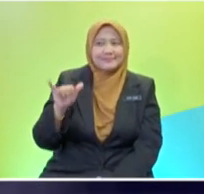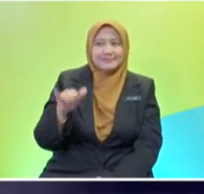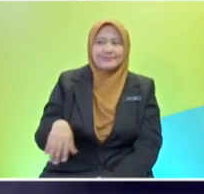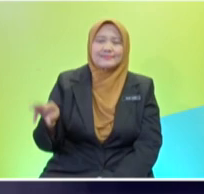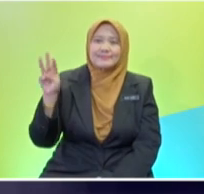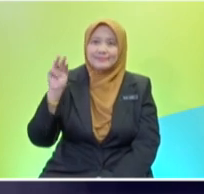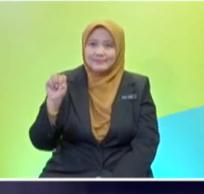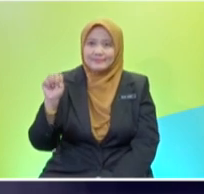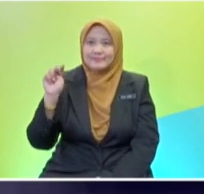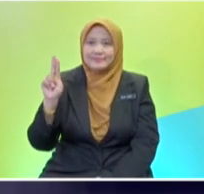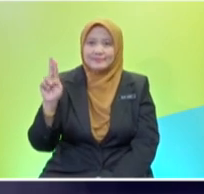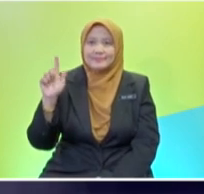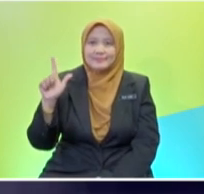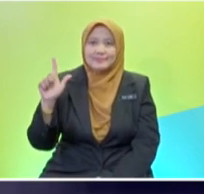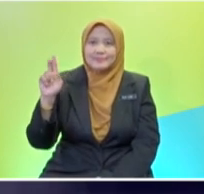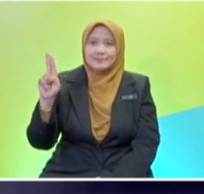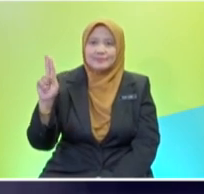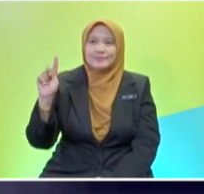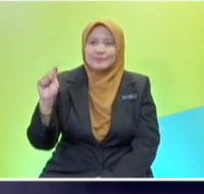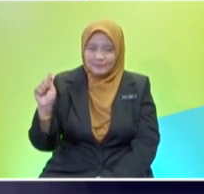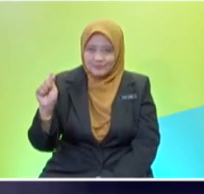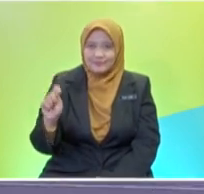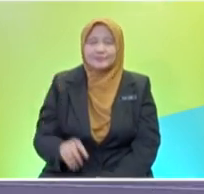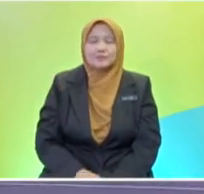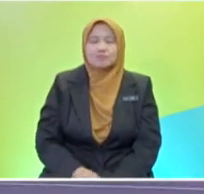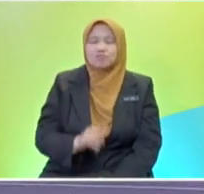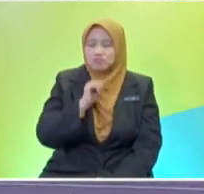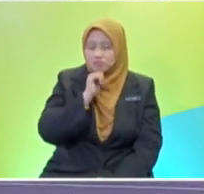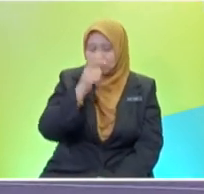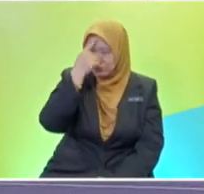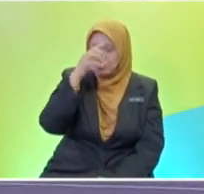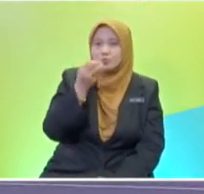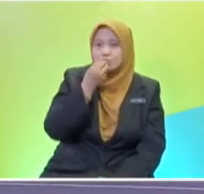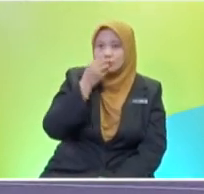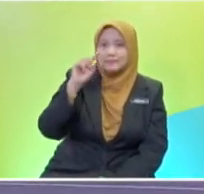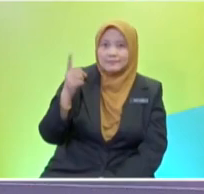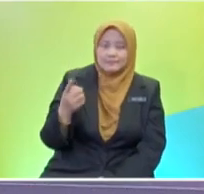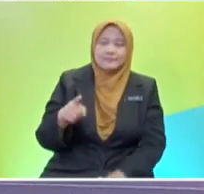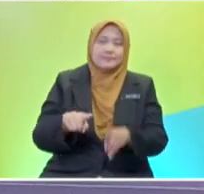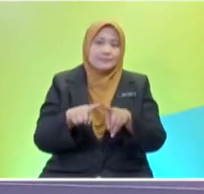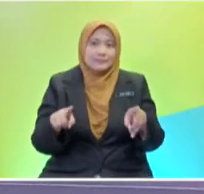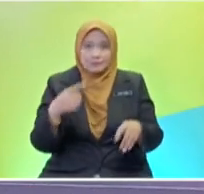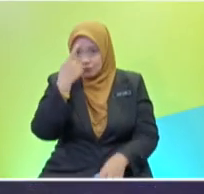juga kita bukan boneka untuk makan gfriend kita gunakan untuk bercakap